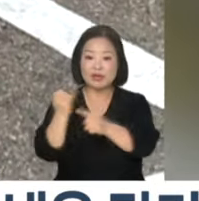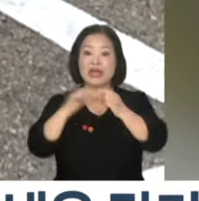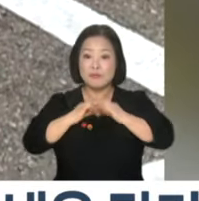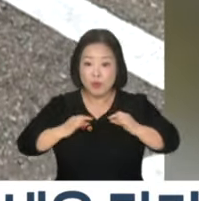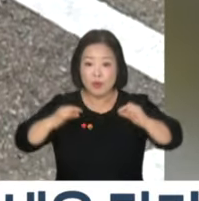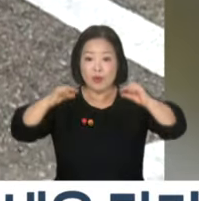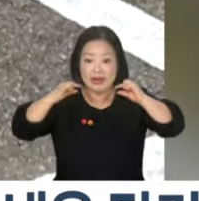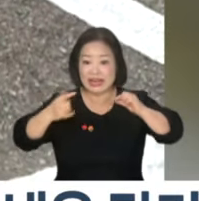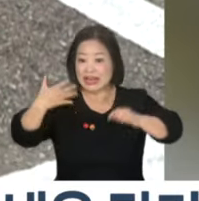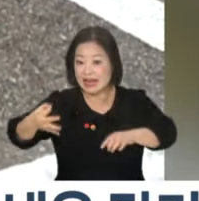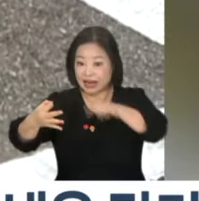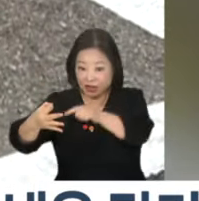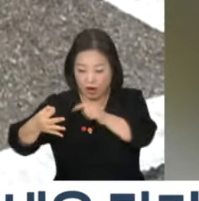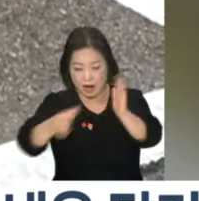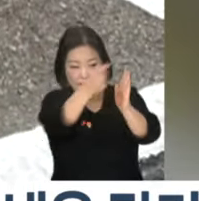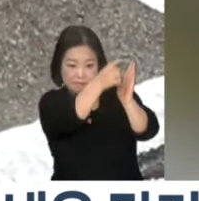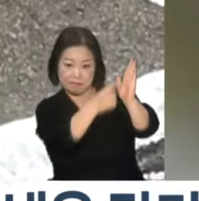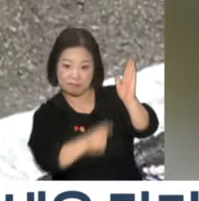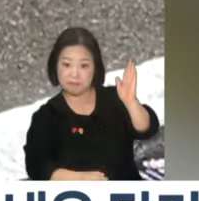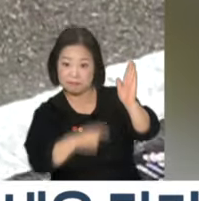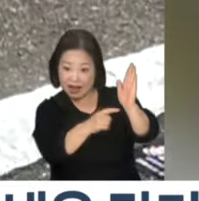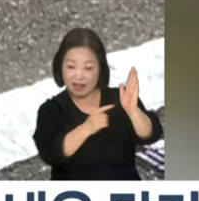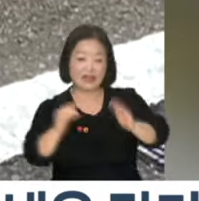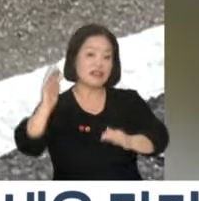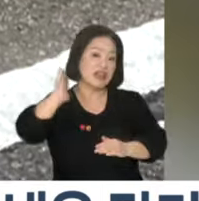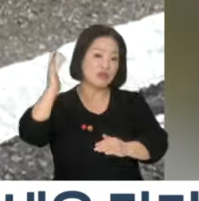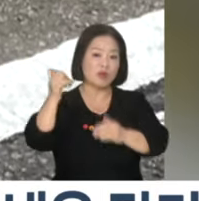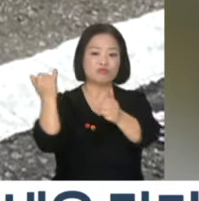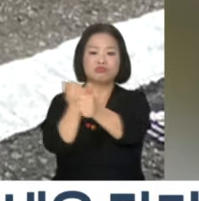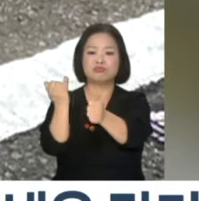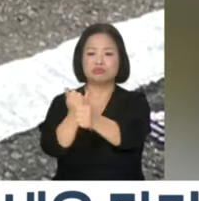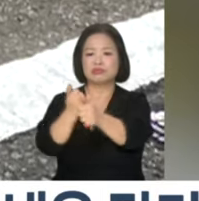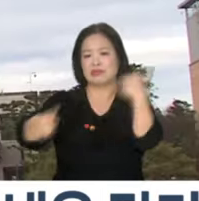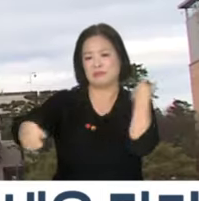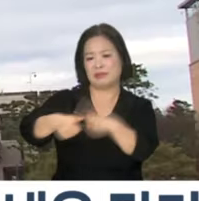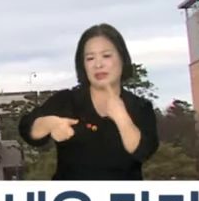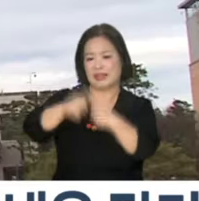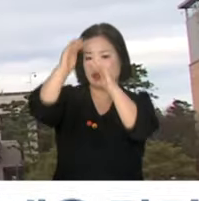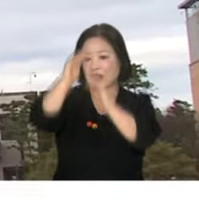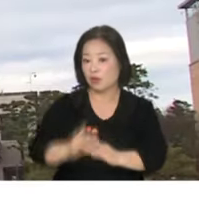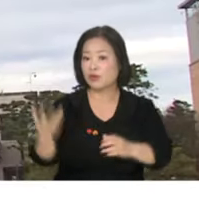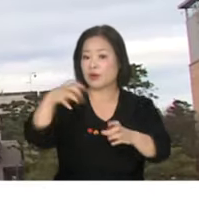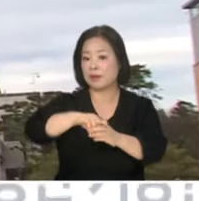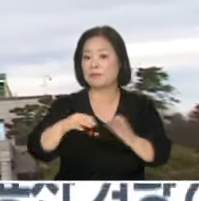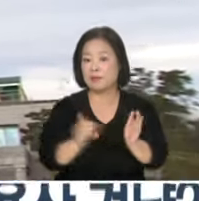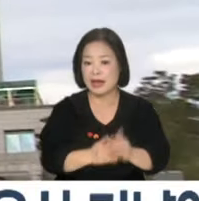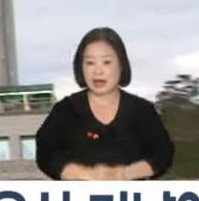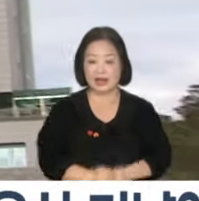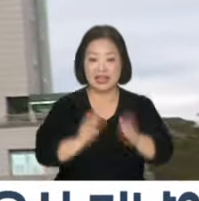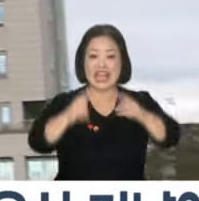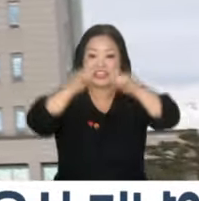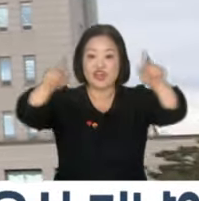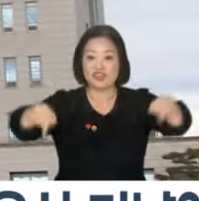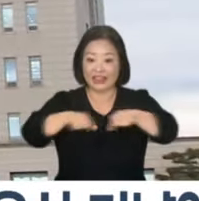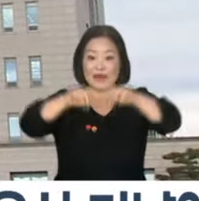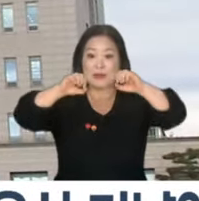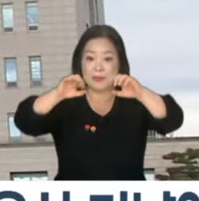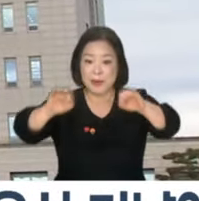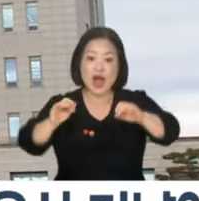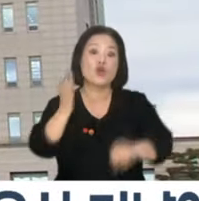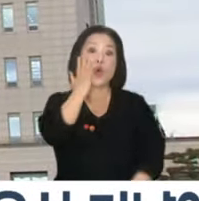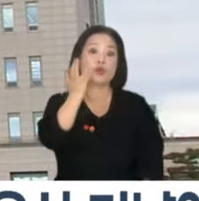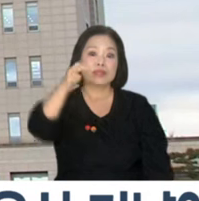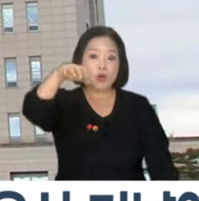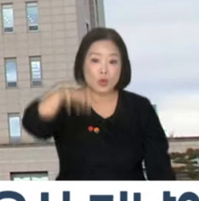장신구 가격을 명시하는 등 대통령 부부를 겨냥한 전단도 포함됐습니다 전단은 대통령실 는 산일